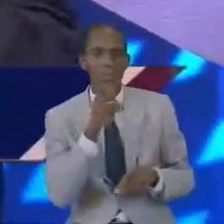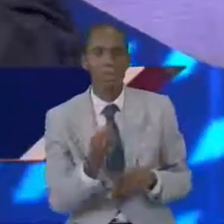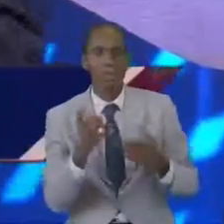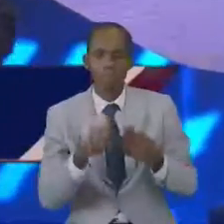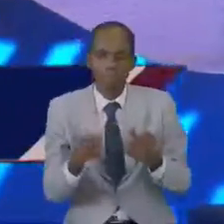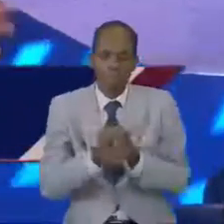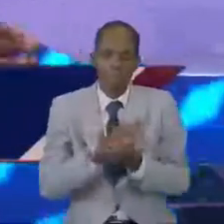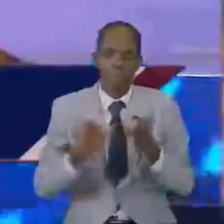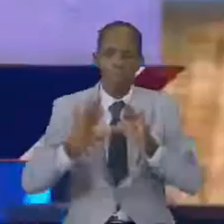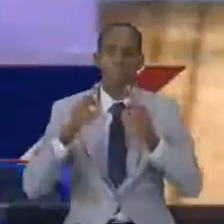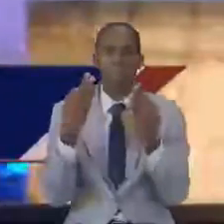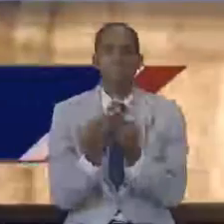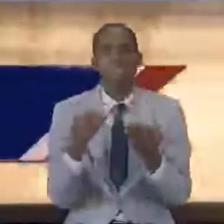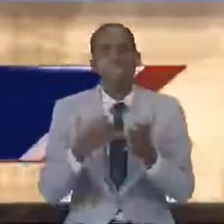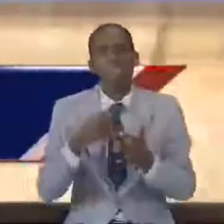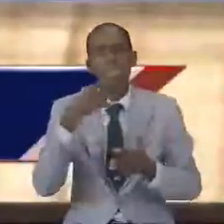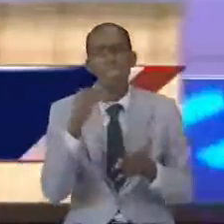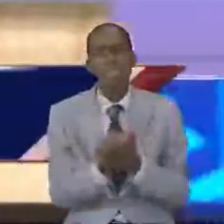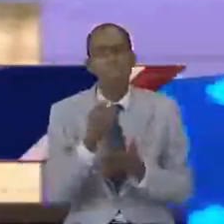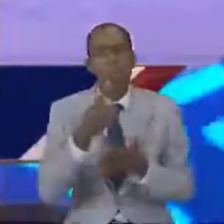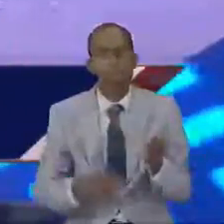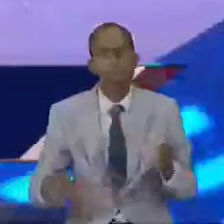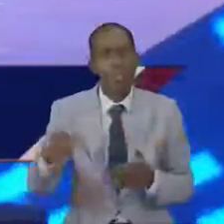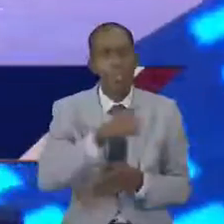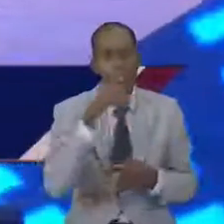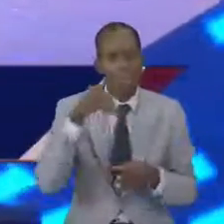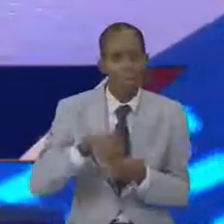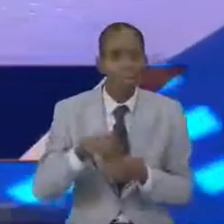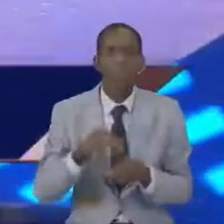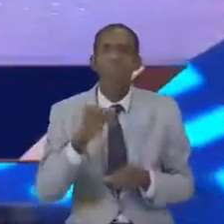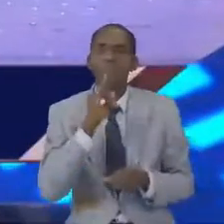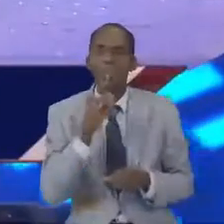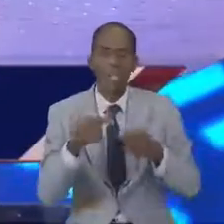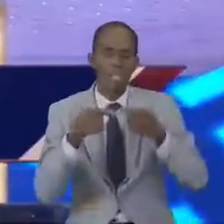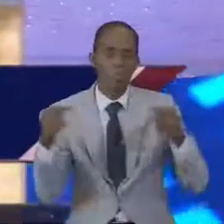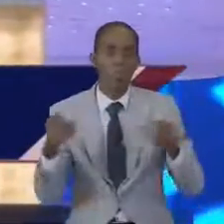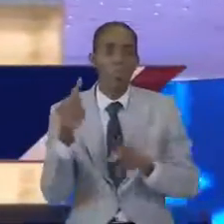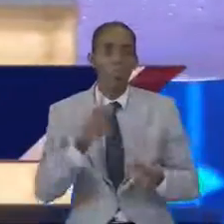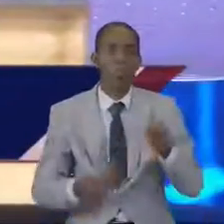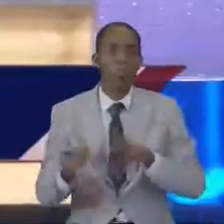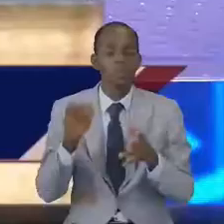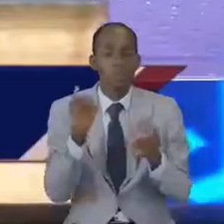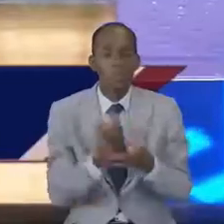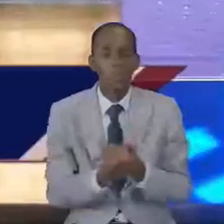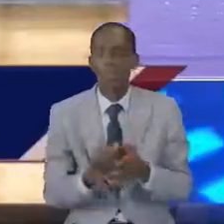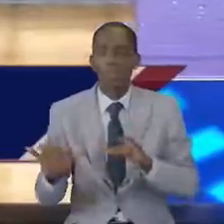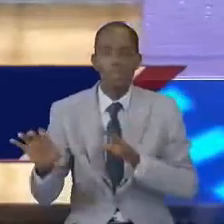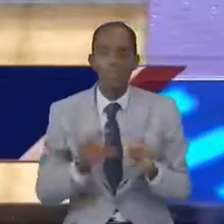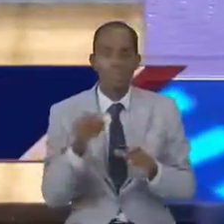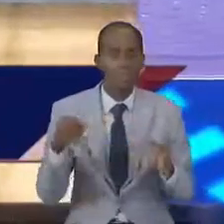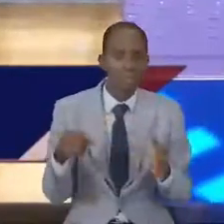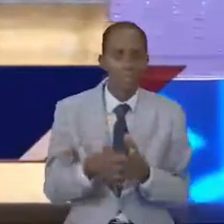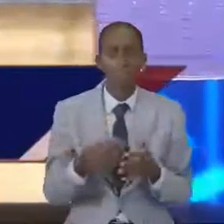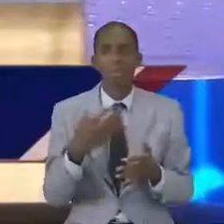veulent te disperser les familles ils disent c'est qu'il s'aime c'est la division c'est la querelle ce qui excite les querelles entre